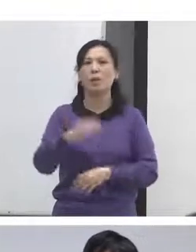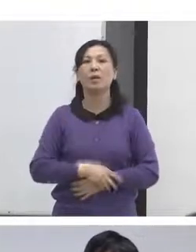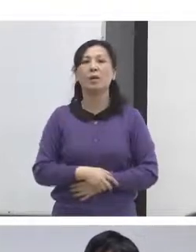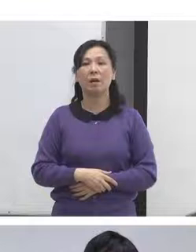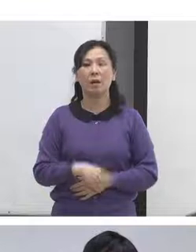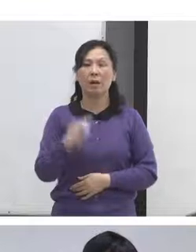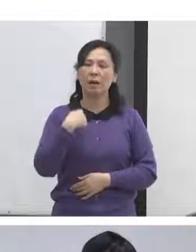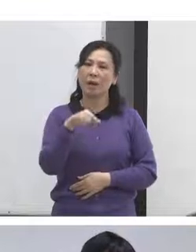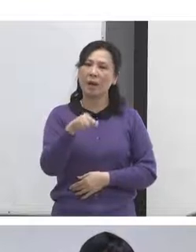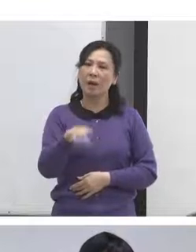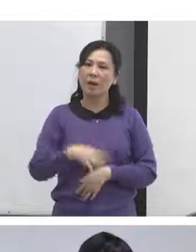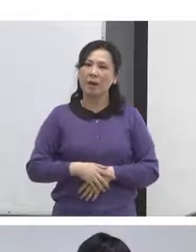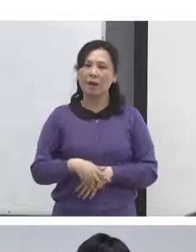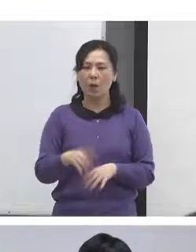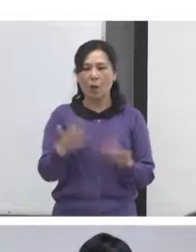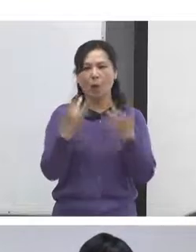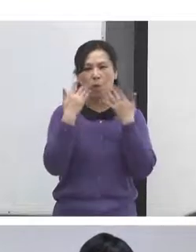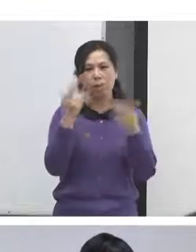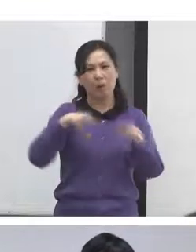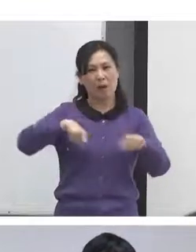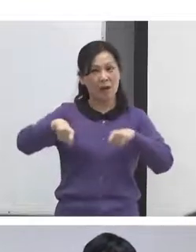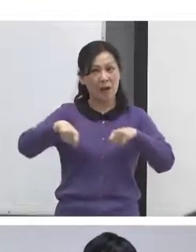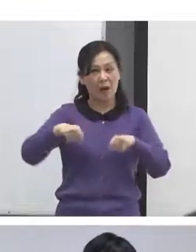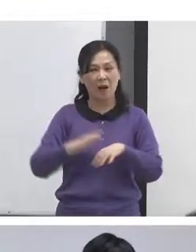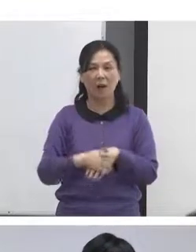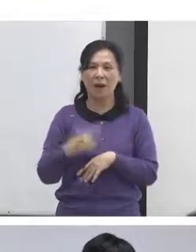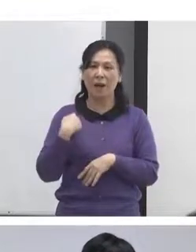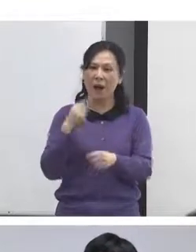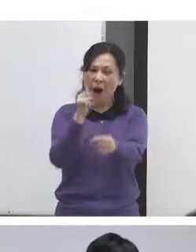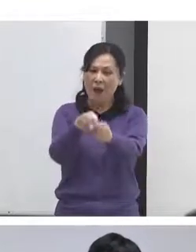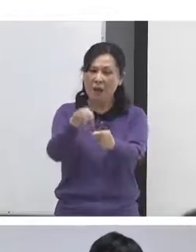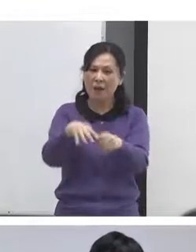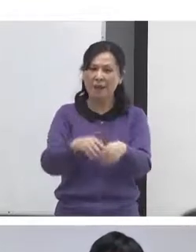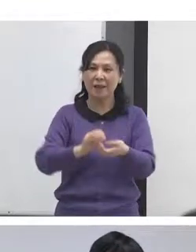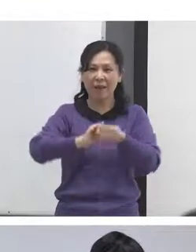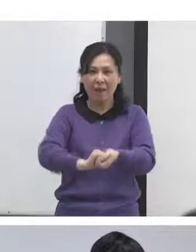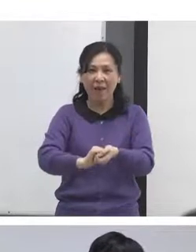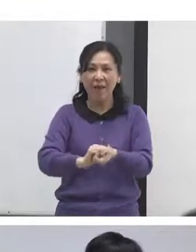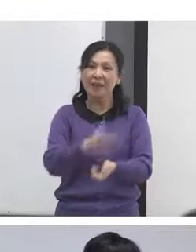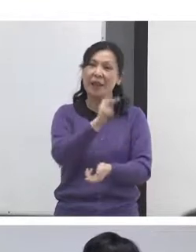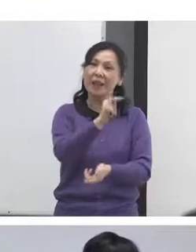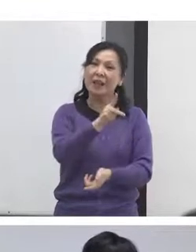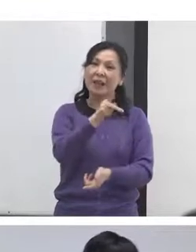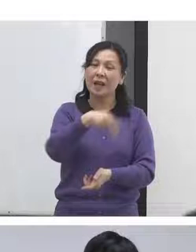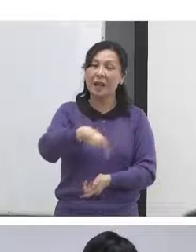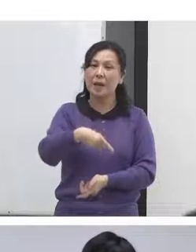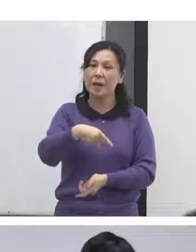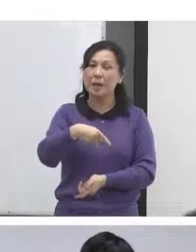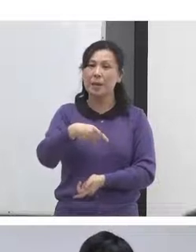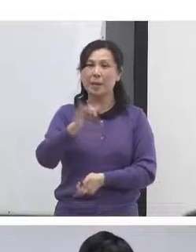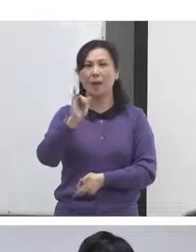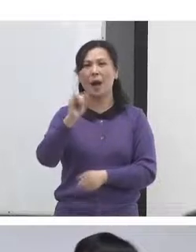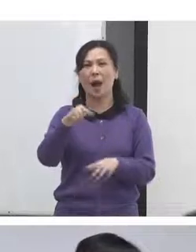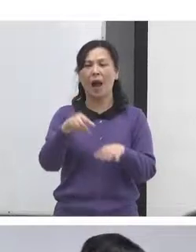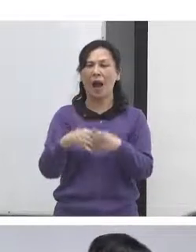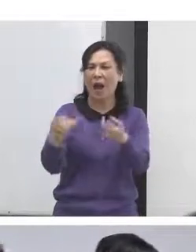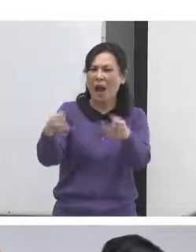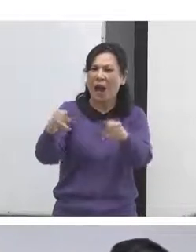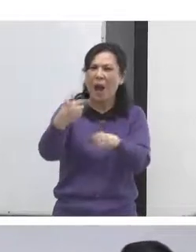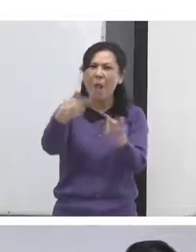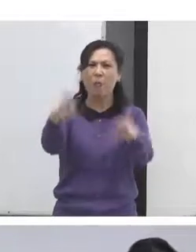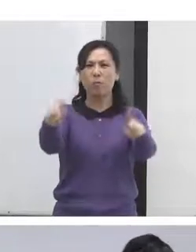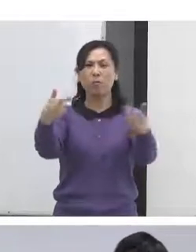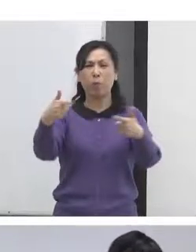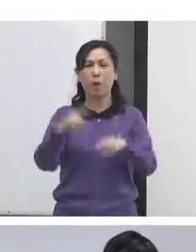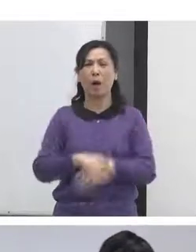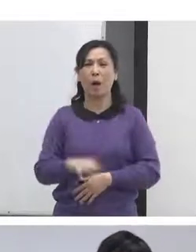我算是我一开始帮他们吵你的，但我那时候吵你的时候，我目标并不是要定成 KPI， 我那时候是想说，政府资料开放平台里面如果有这样